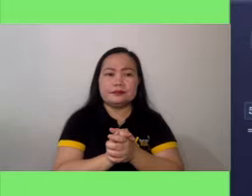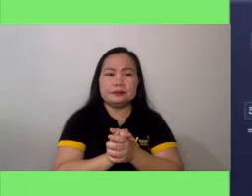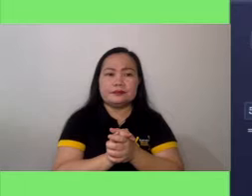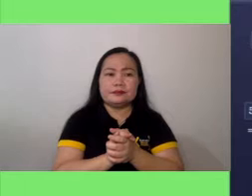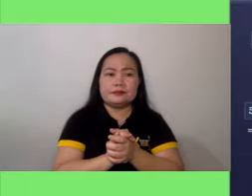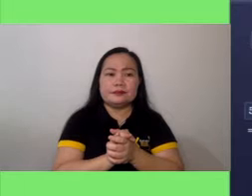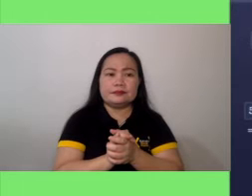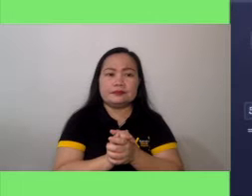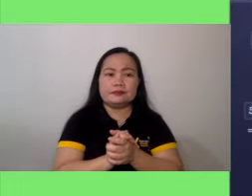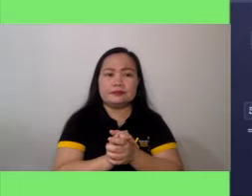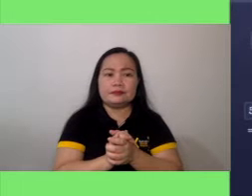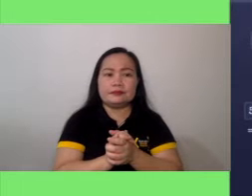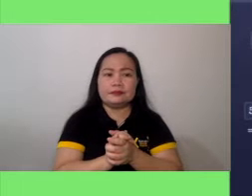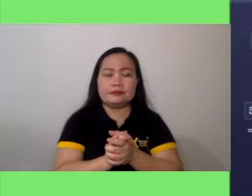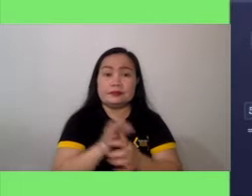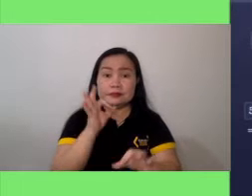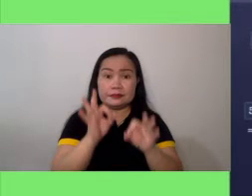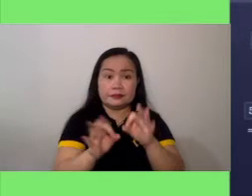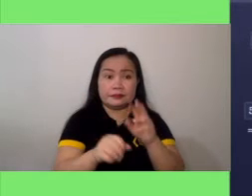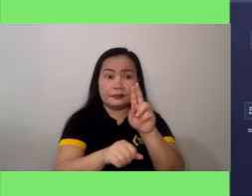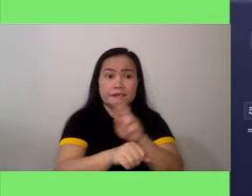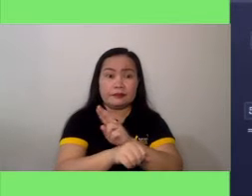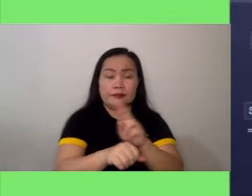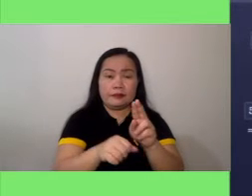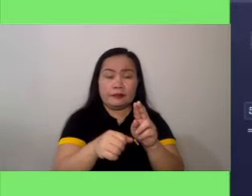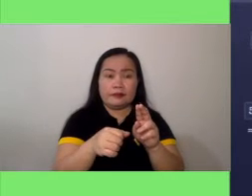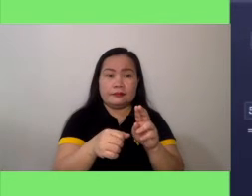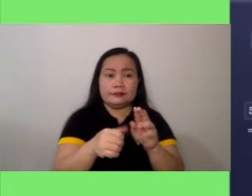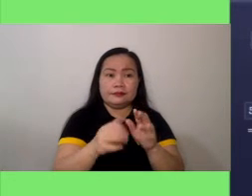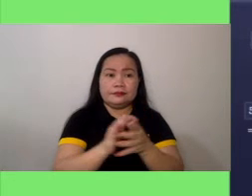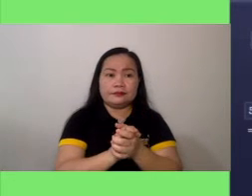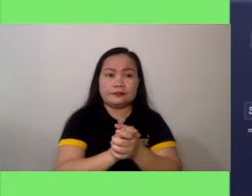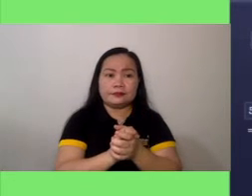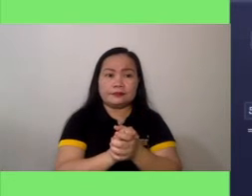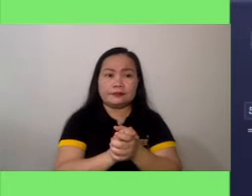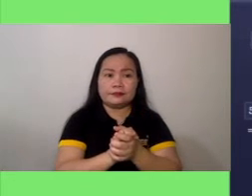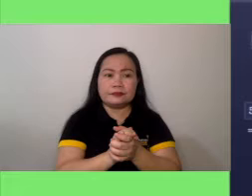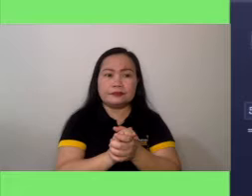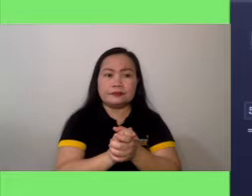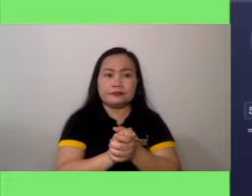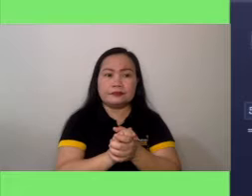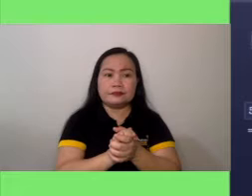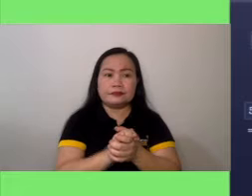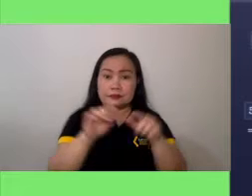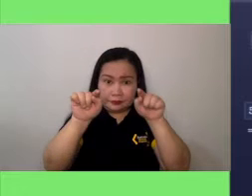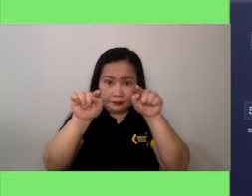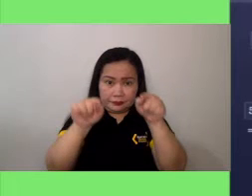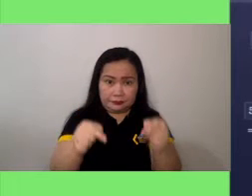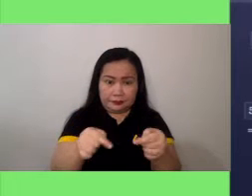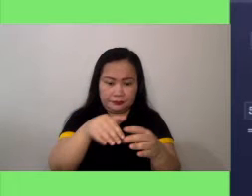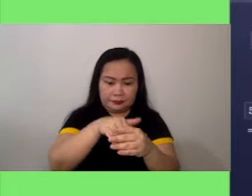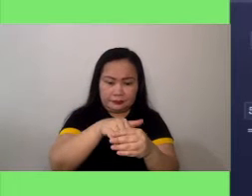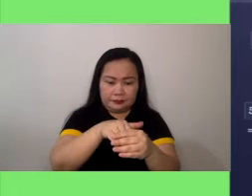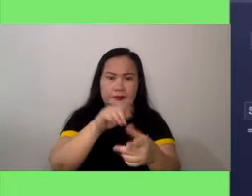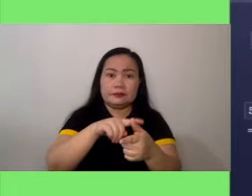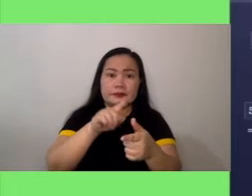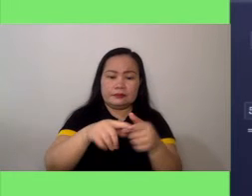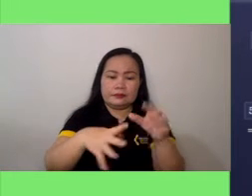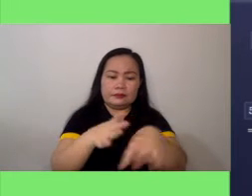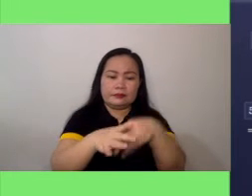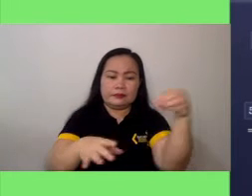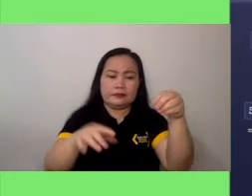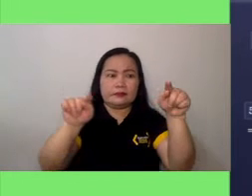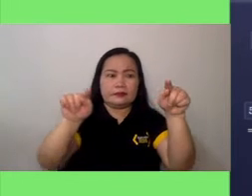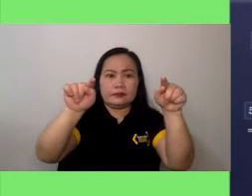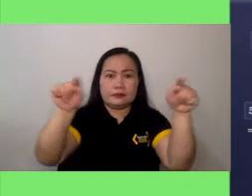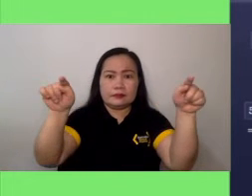mo ng parenthesis yung nasa loob, ibig sabihin, ang sunod, dapat, ang pang-enclose mo dyan ay